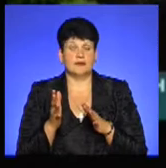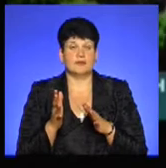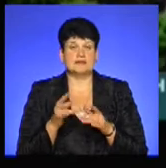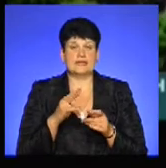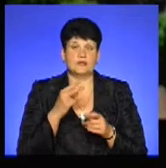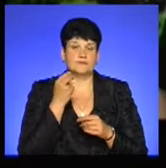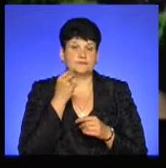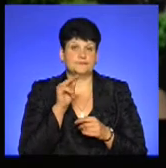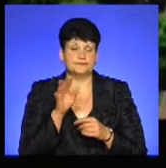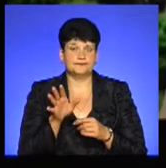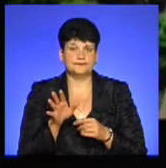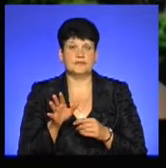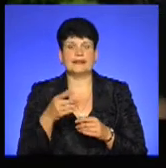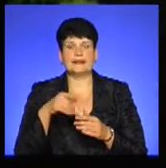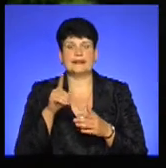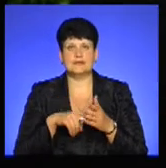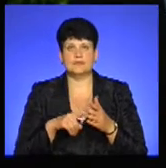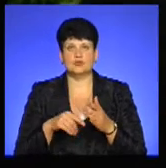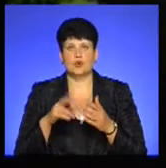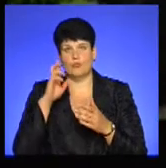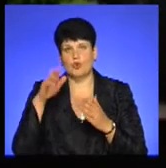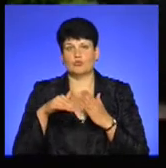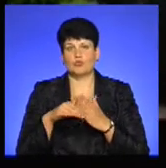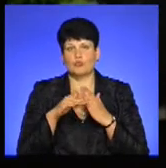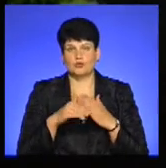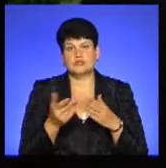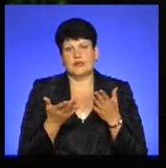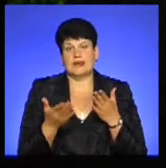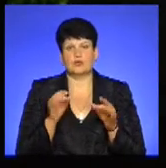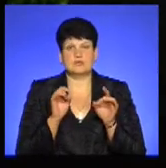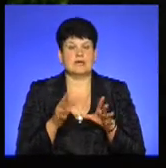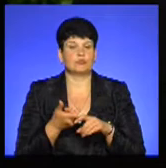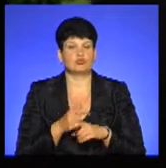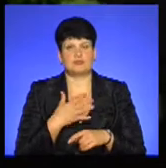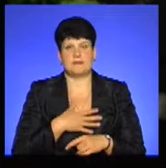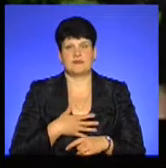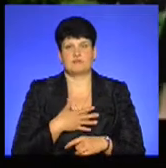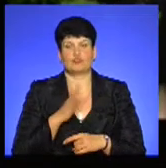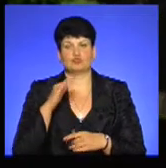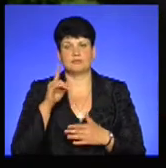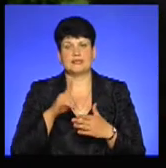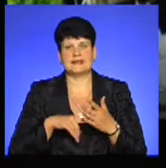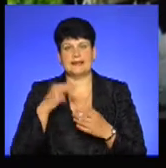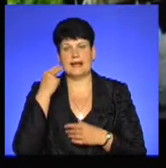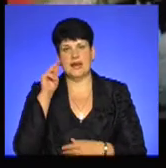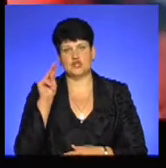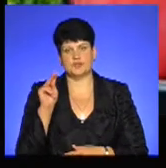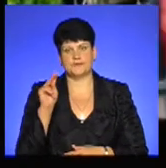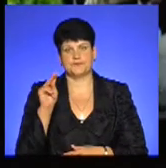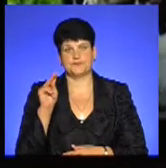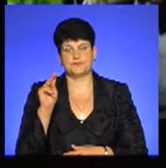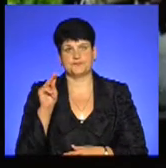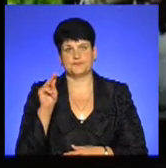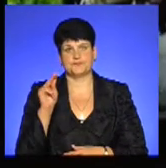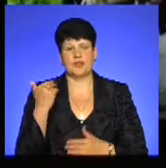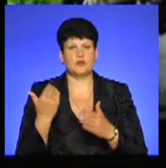літературою. Ну, надіємося, Бог допоможе, якось здам. Дуже сильно переживаю. Буде, надіюся, все не краще.